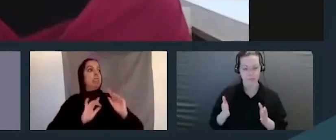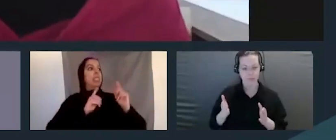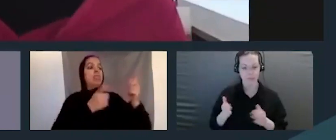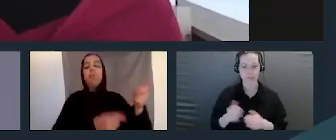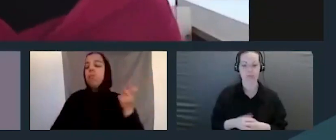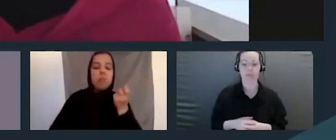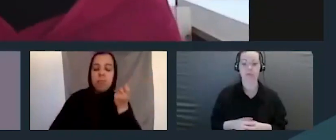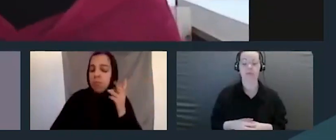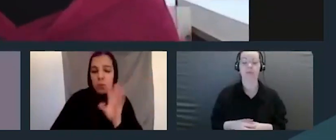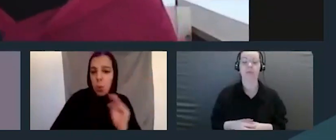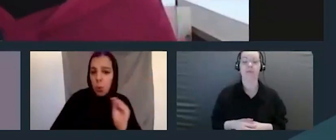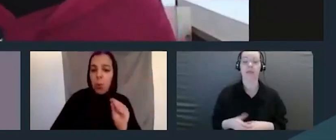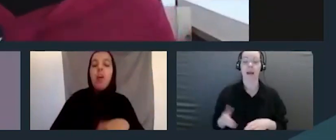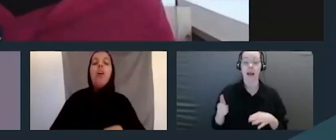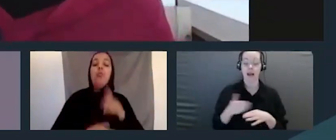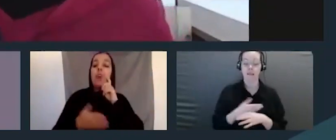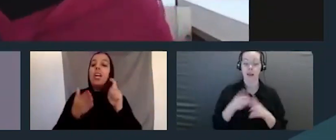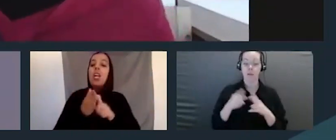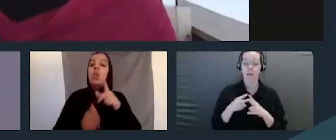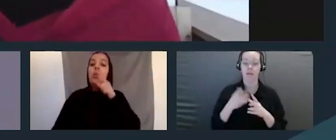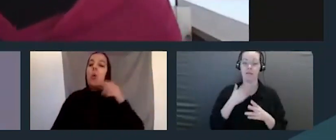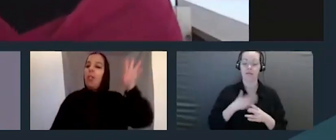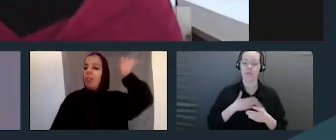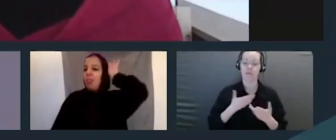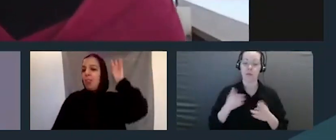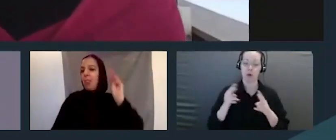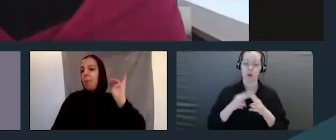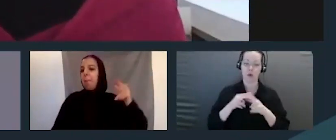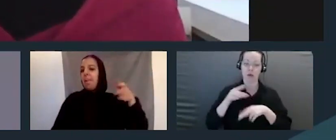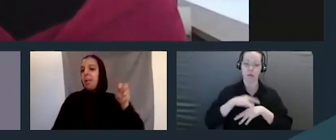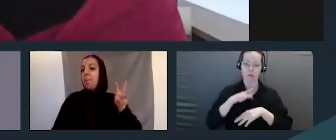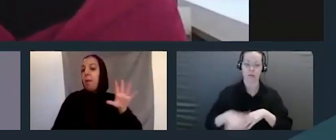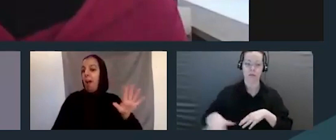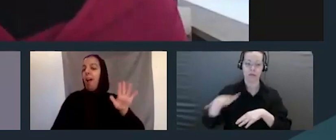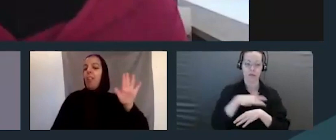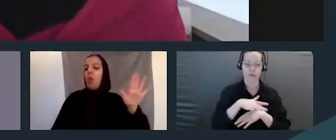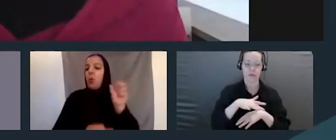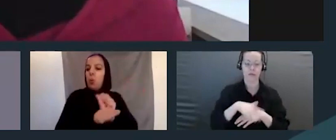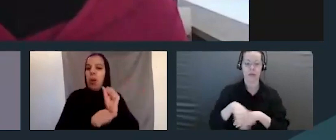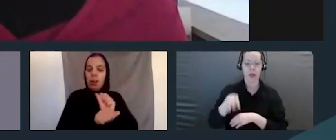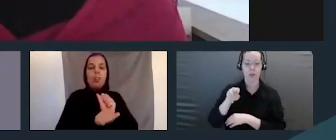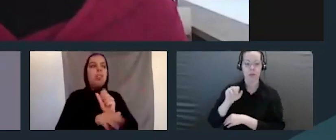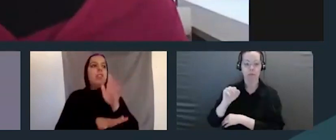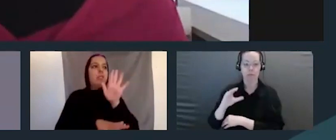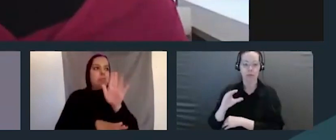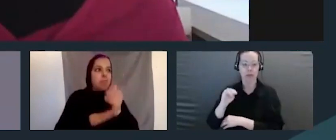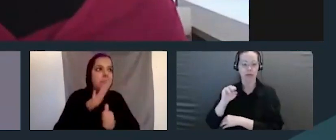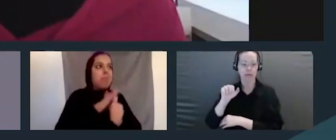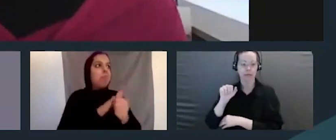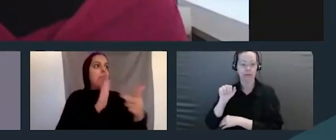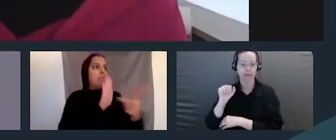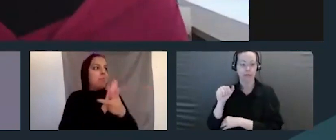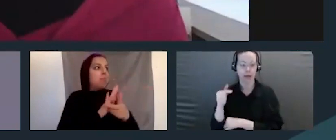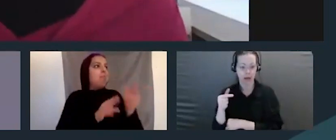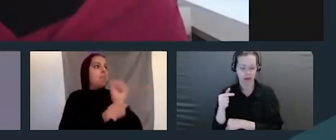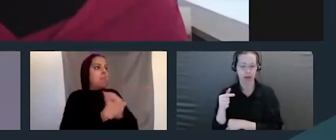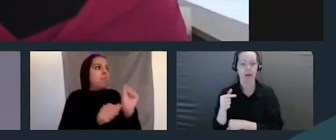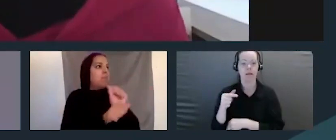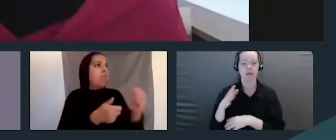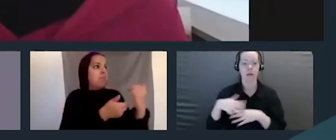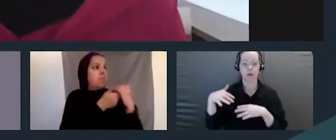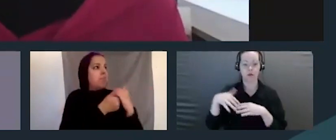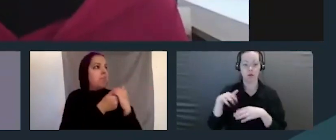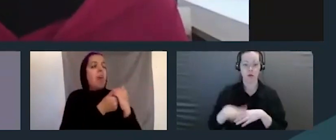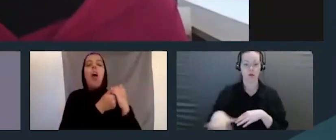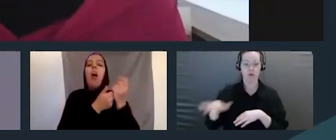établi les titres Mi'kmaq et Wolastoqey, établi les règlements qui avaient une relation en cours de